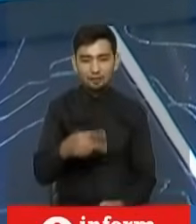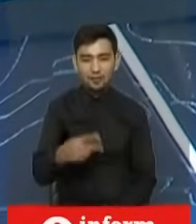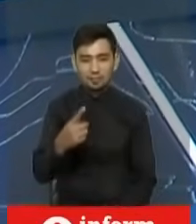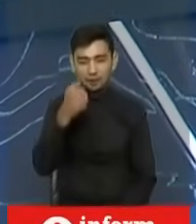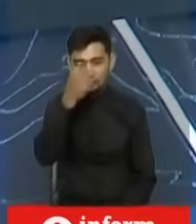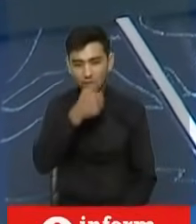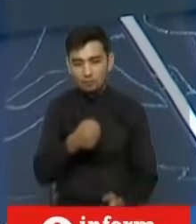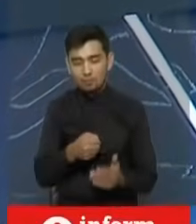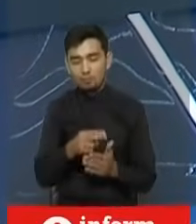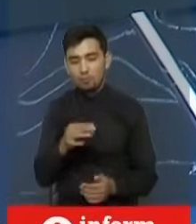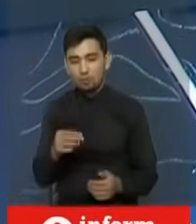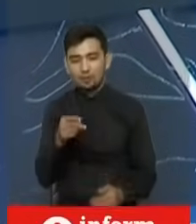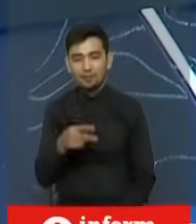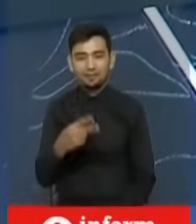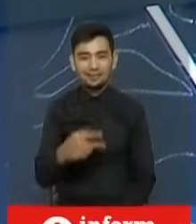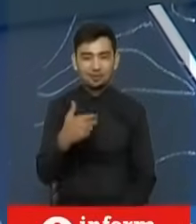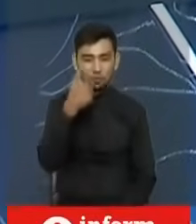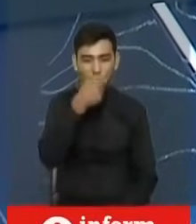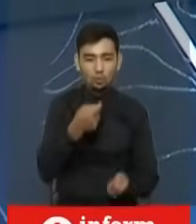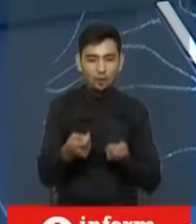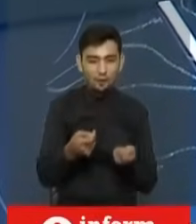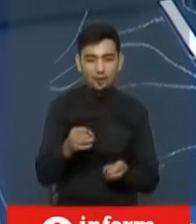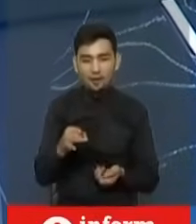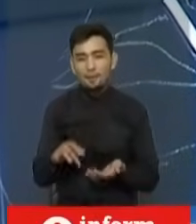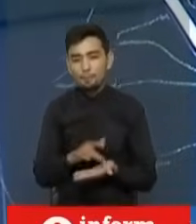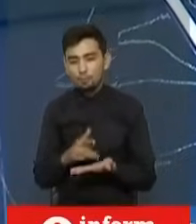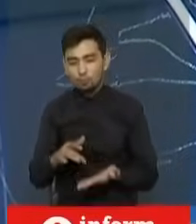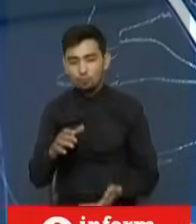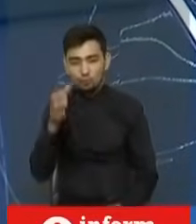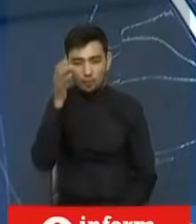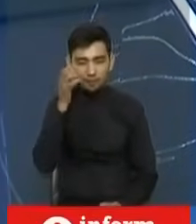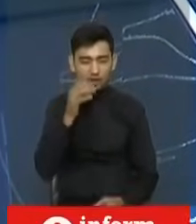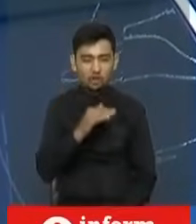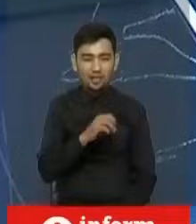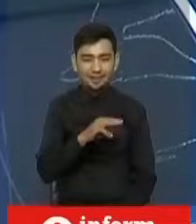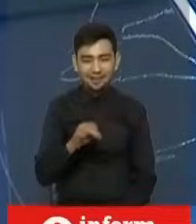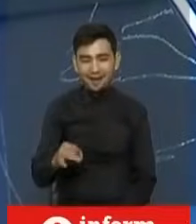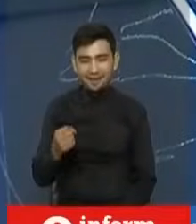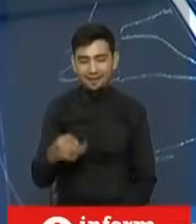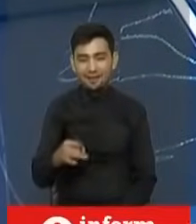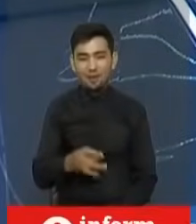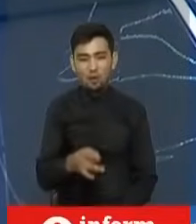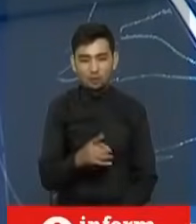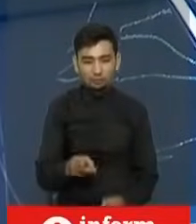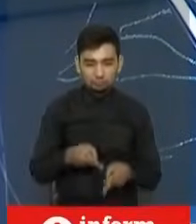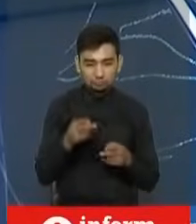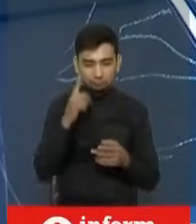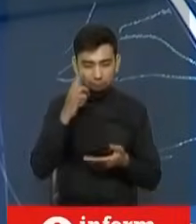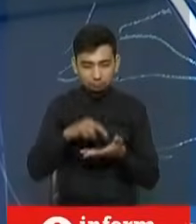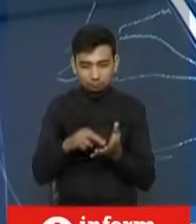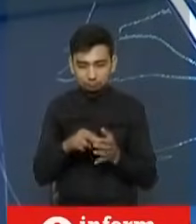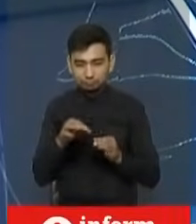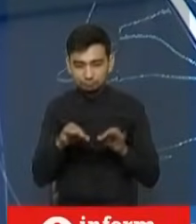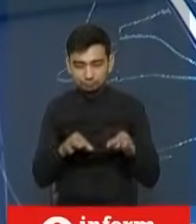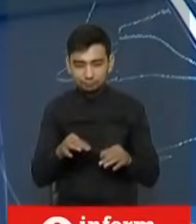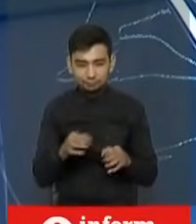по 2023 годы руководство и бухгалтеры отдела образования Житысайского района создали преступную схему хищения